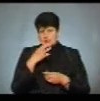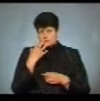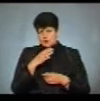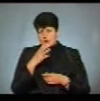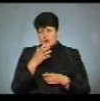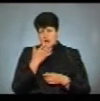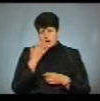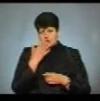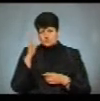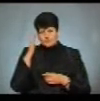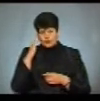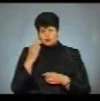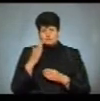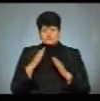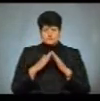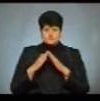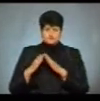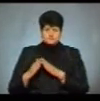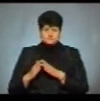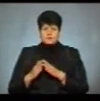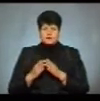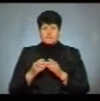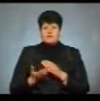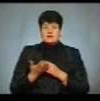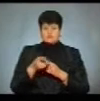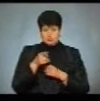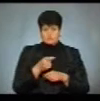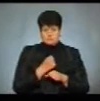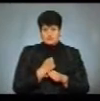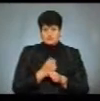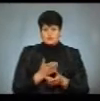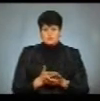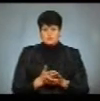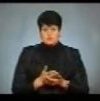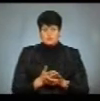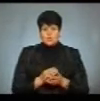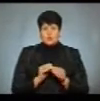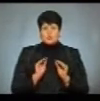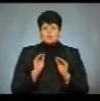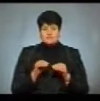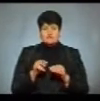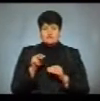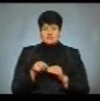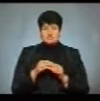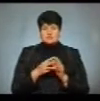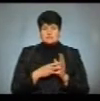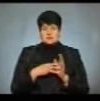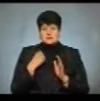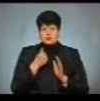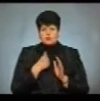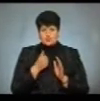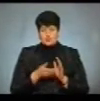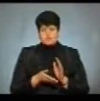гарячу воду у житлові помешкання. Як з'ясувалося, воно працює. Встановили у 2018